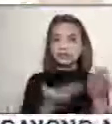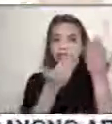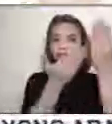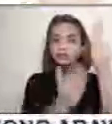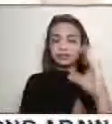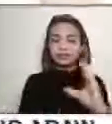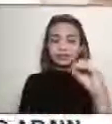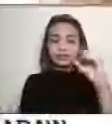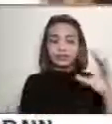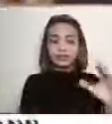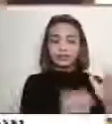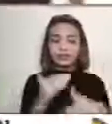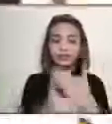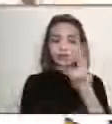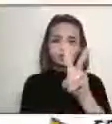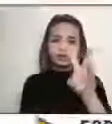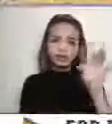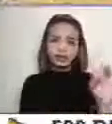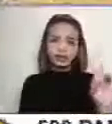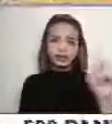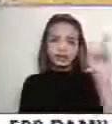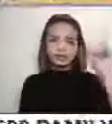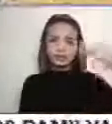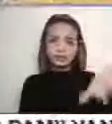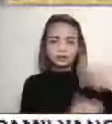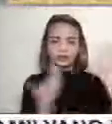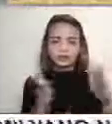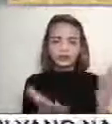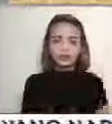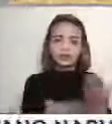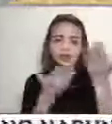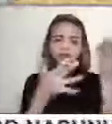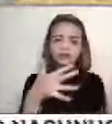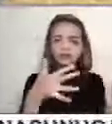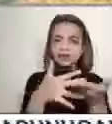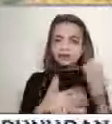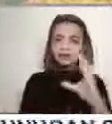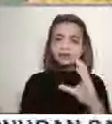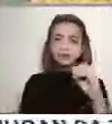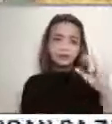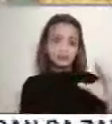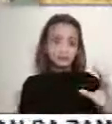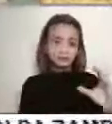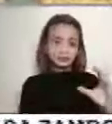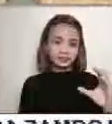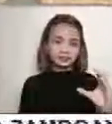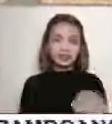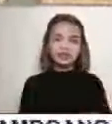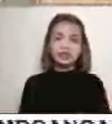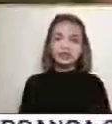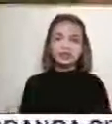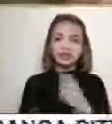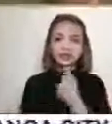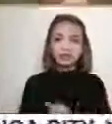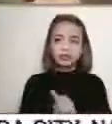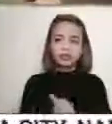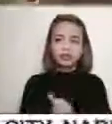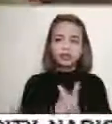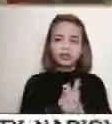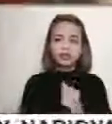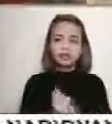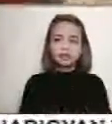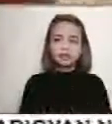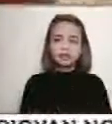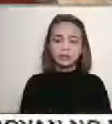Manila. Ilan sa mga namasyal ay ang mga magkakabarkada, mga joggers at bikers na todo ang pagsiselfie at pagbibidyo. Hindi